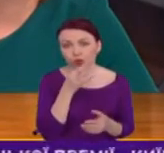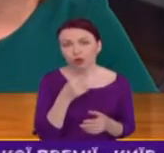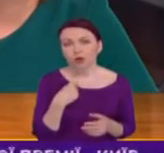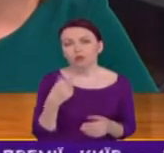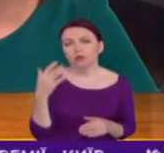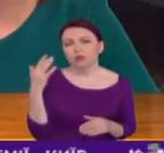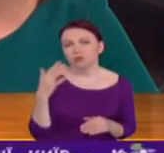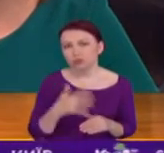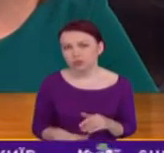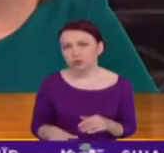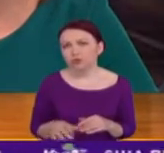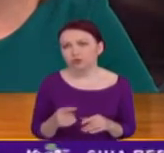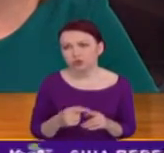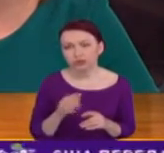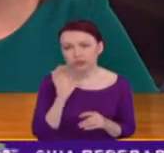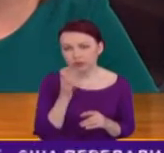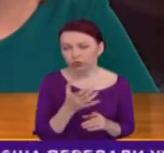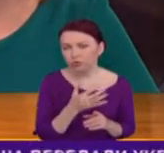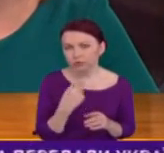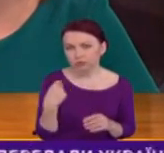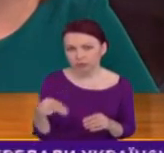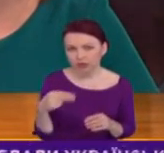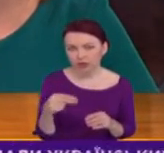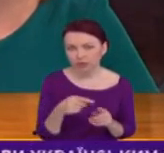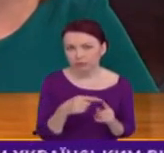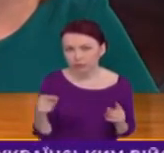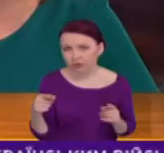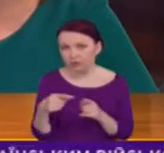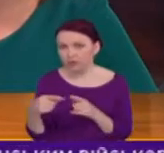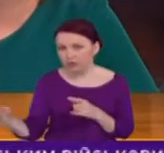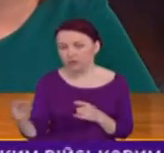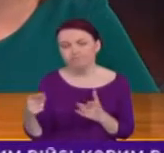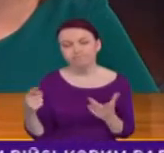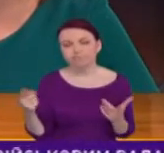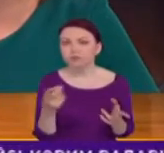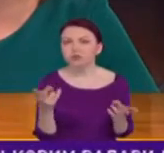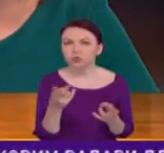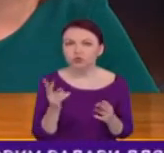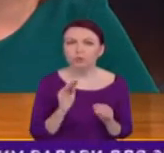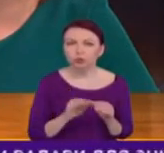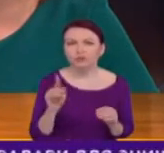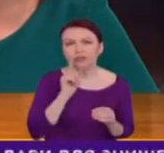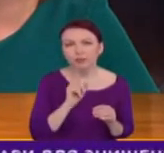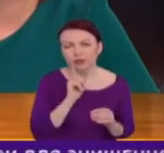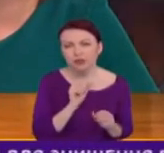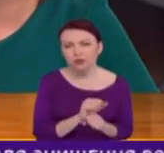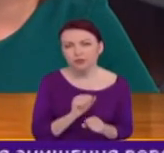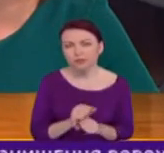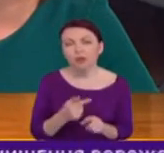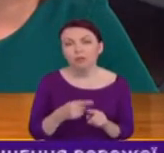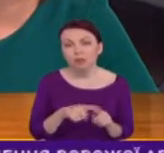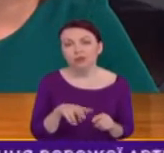що... Серйозний термін є, коли взагалі не буде. І тому я по Лаврухіна не можу зараз відповісти.